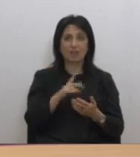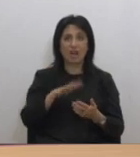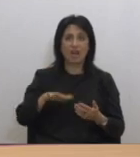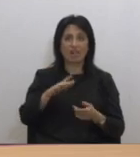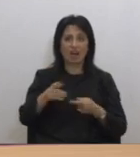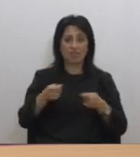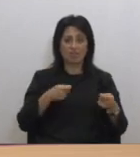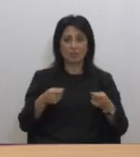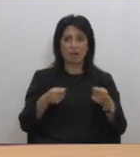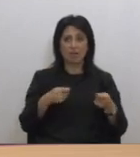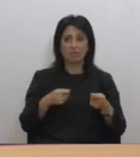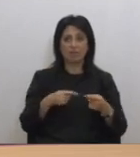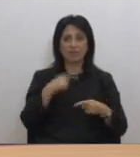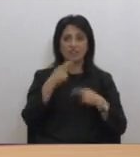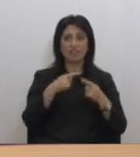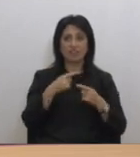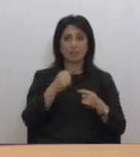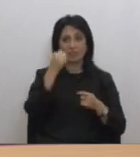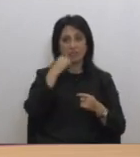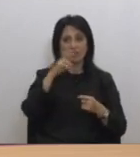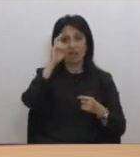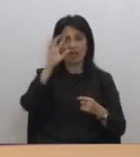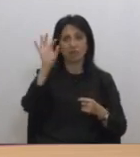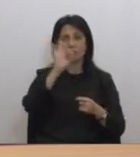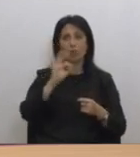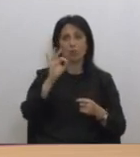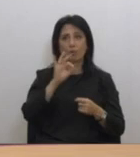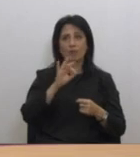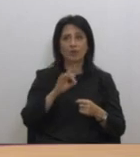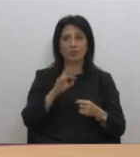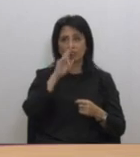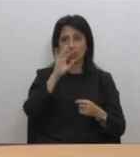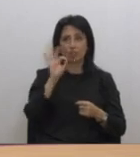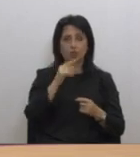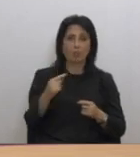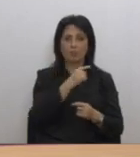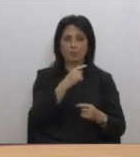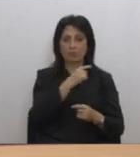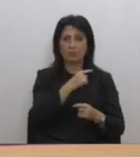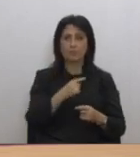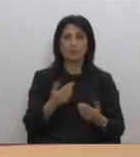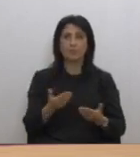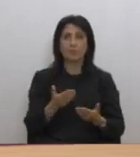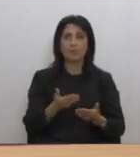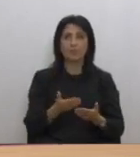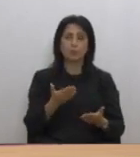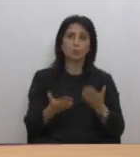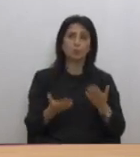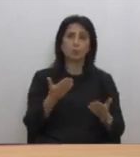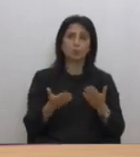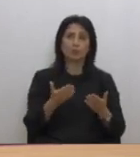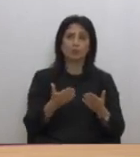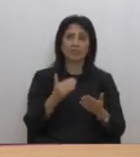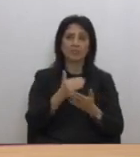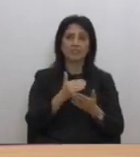ქვეყანას მართავს, საუბრობს წინა ხელისუფლების მიერ დაშვებულ შეცდომებზე, რომელმაც თურმე